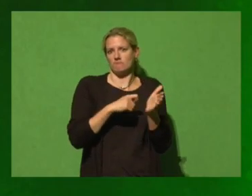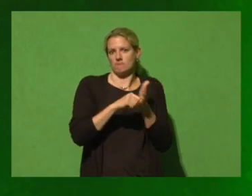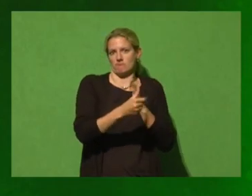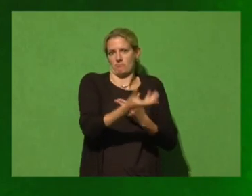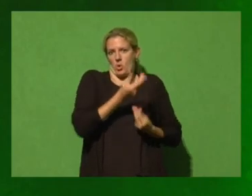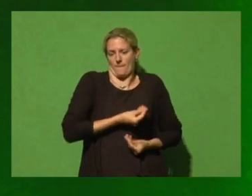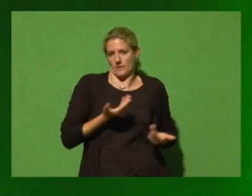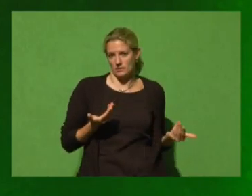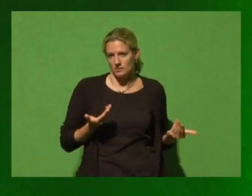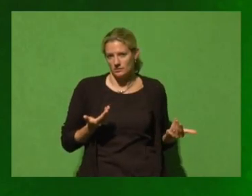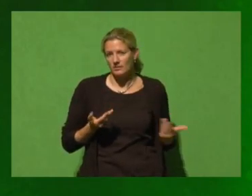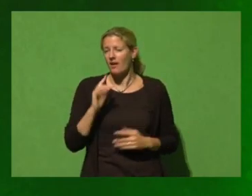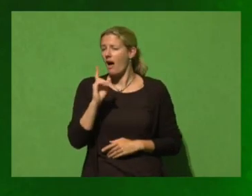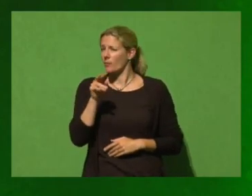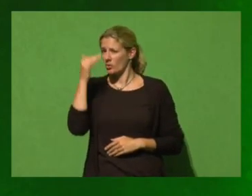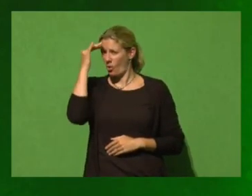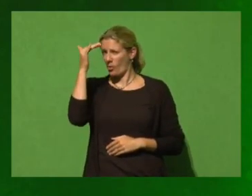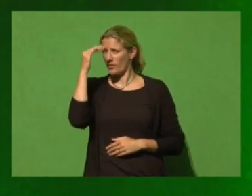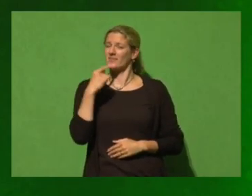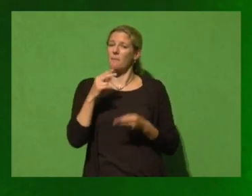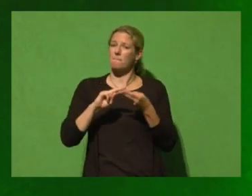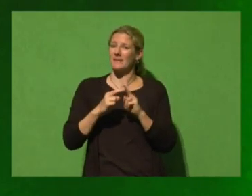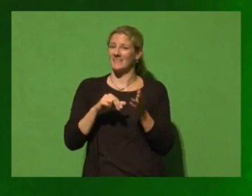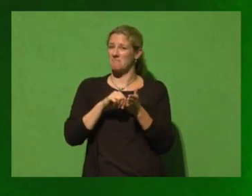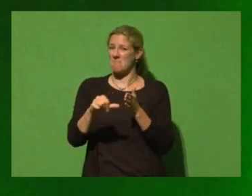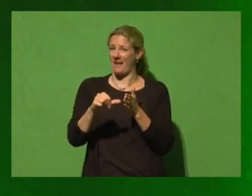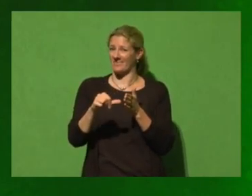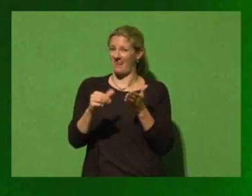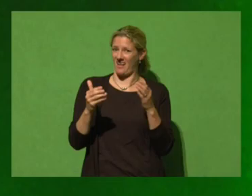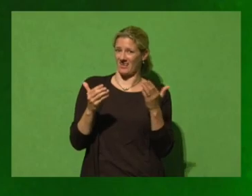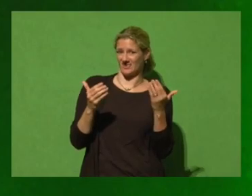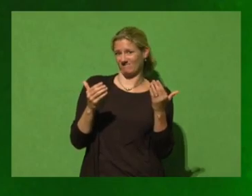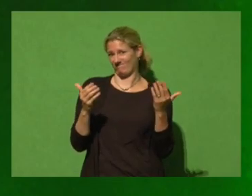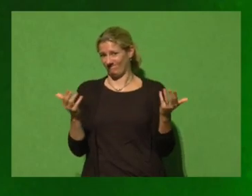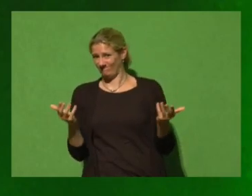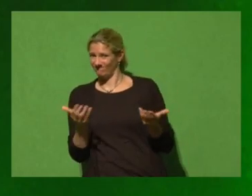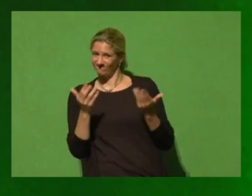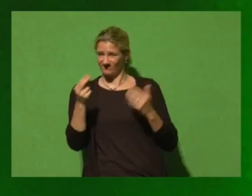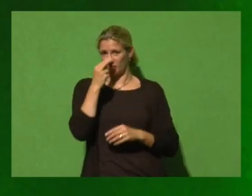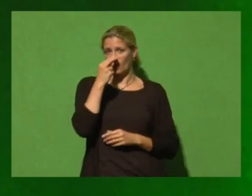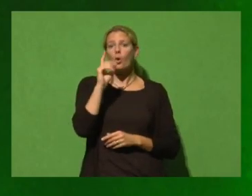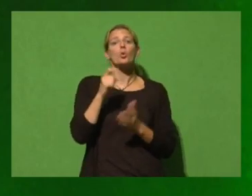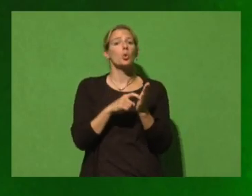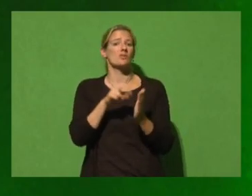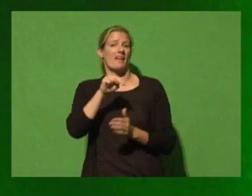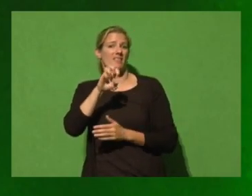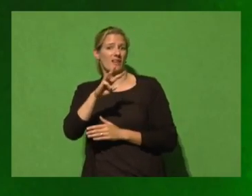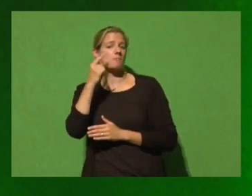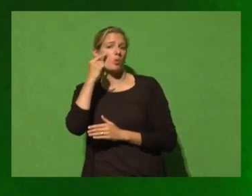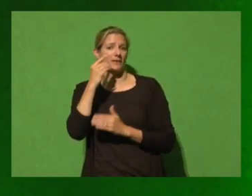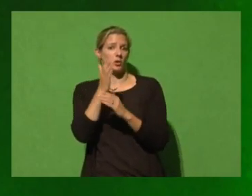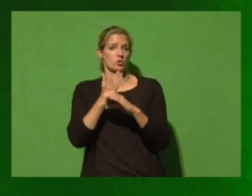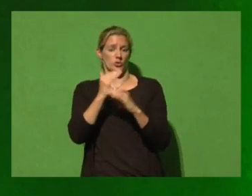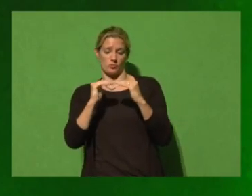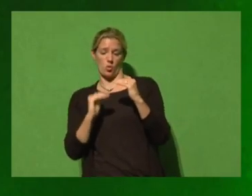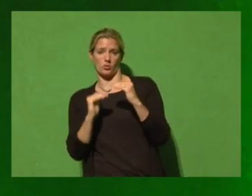den durchschnittlichen Mitgliedsbeitrag gehen. Der ist nämlich hier in NRW unterdurchschnittlich. Wir haben einen durchschnittlichen Mitgliedsbeitrag